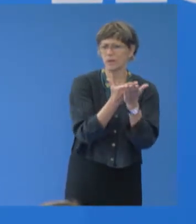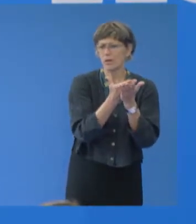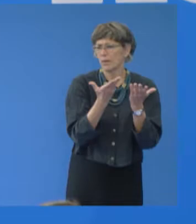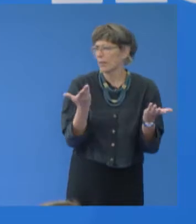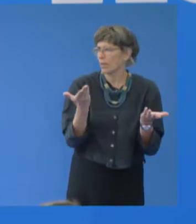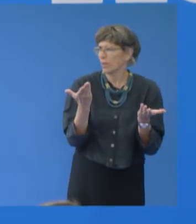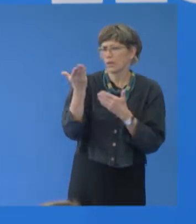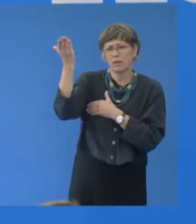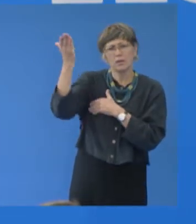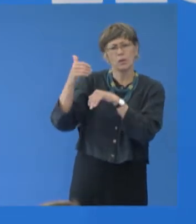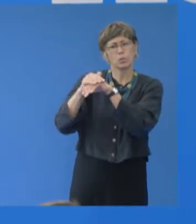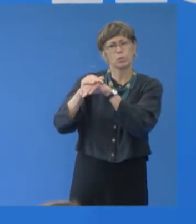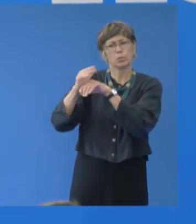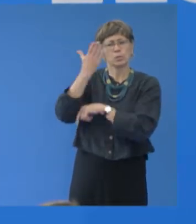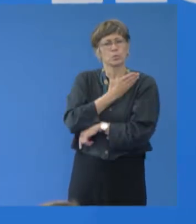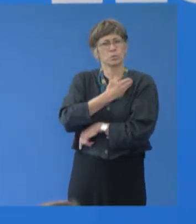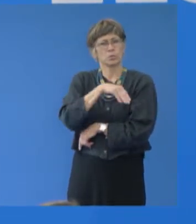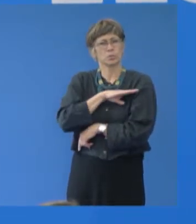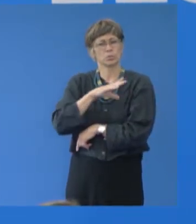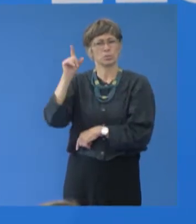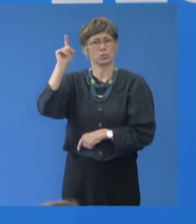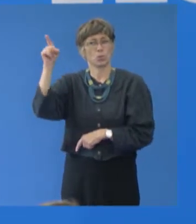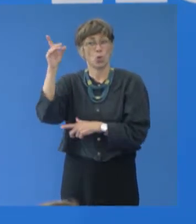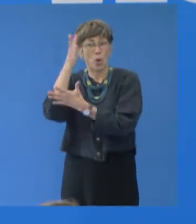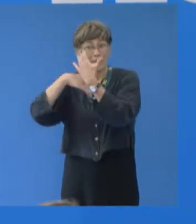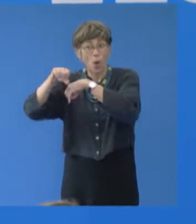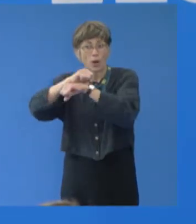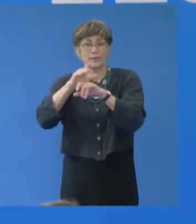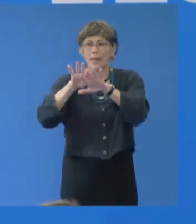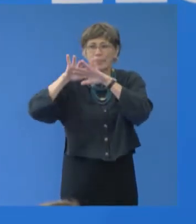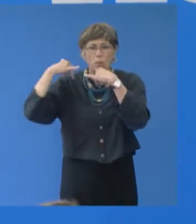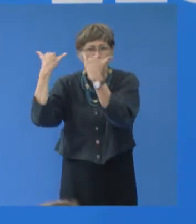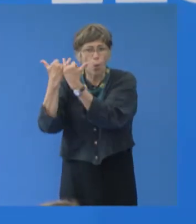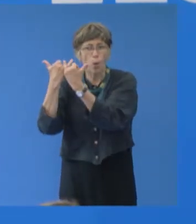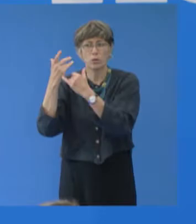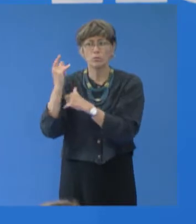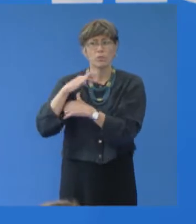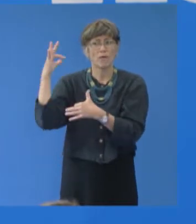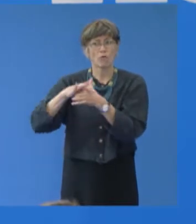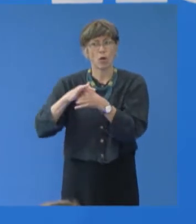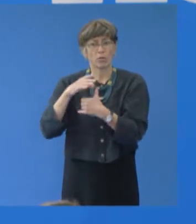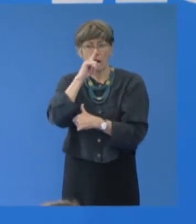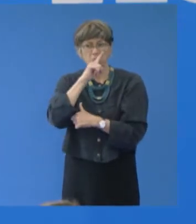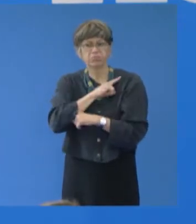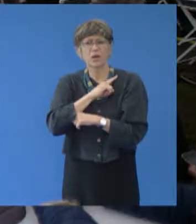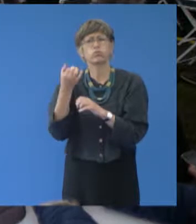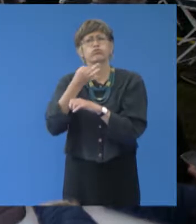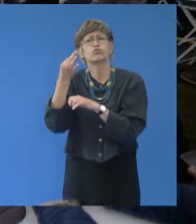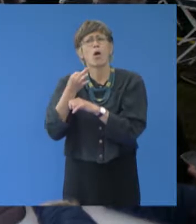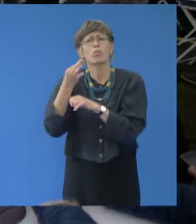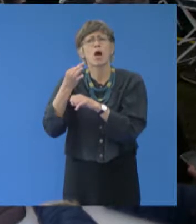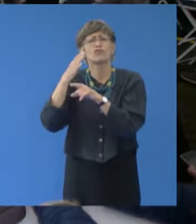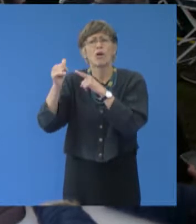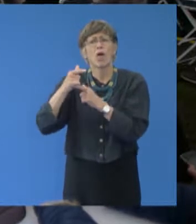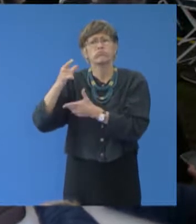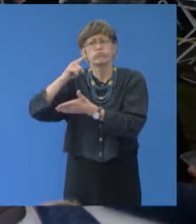politiques, ce sont ceux qui organisent les tables rondes, mais qui ont voté la fin des quotas, qui ont voté la dérégulation